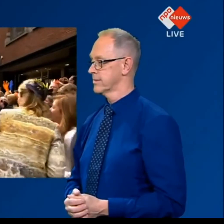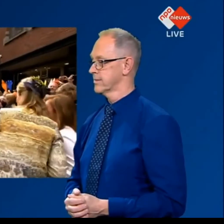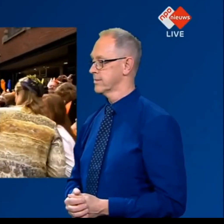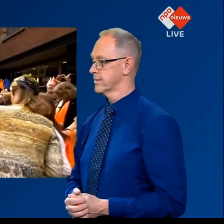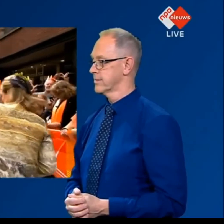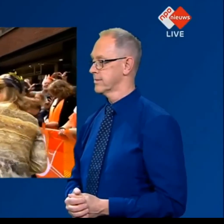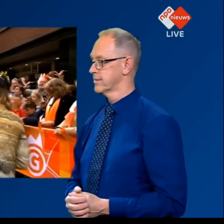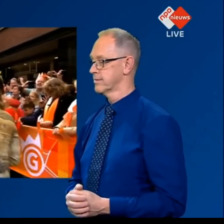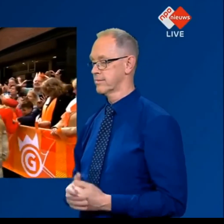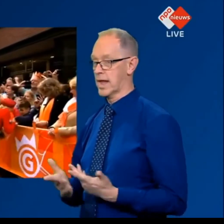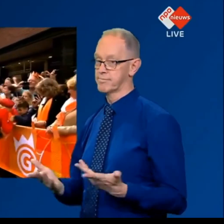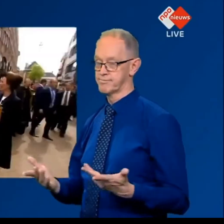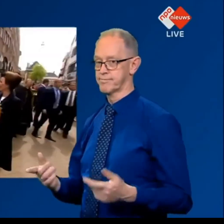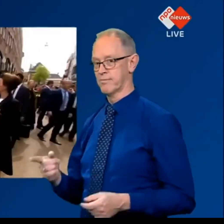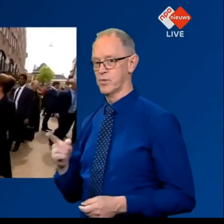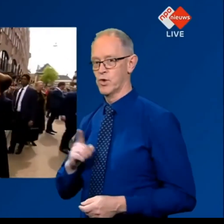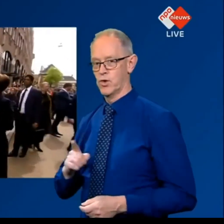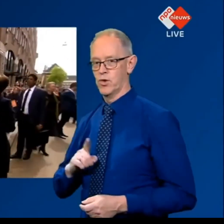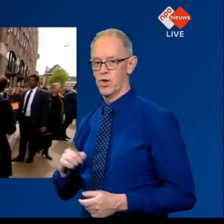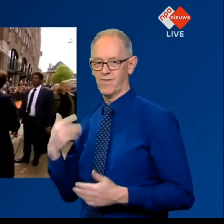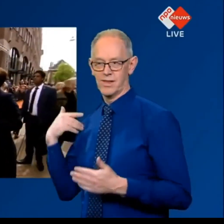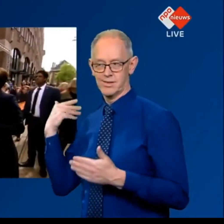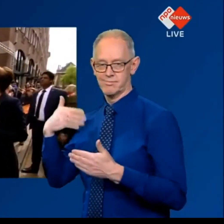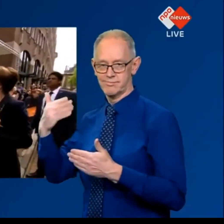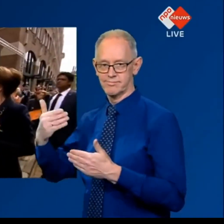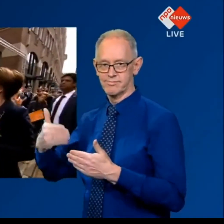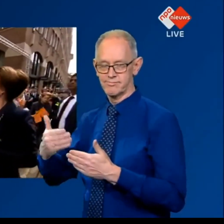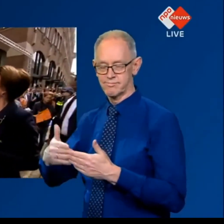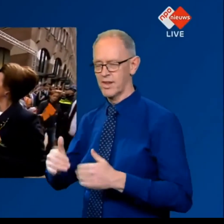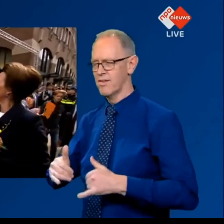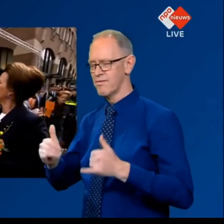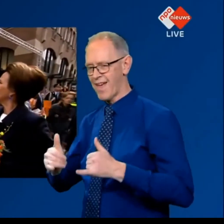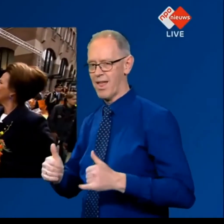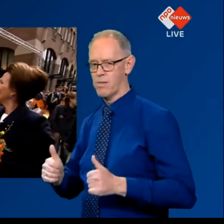Gewend zijn met Koningsdag. Veel beveiliging,